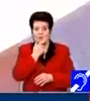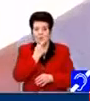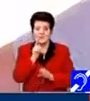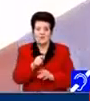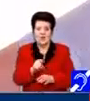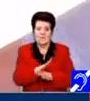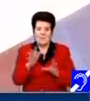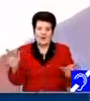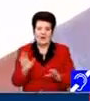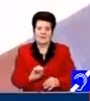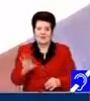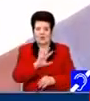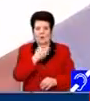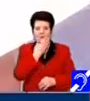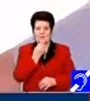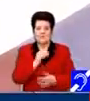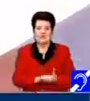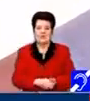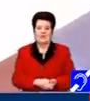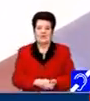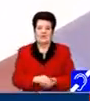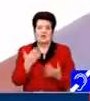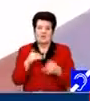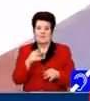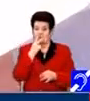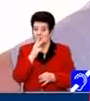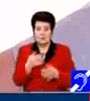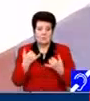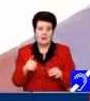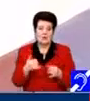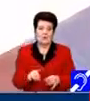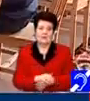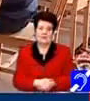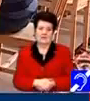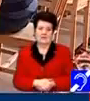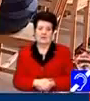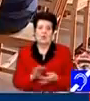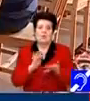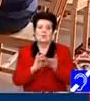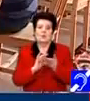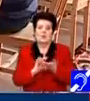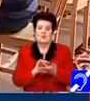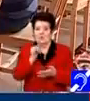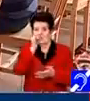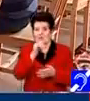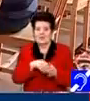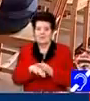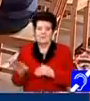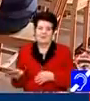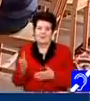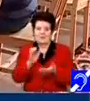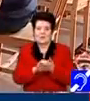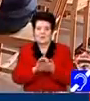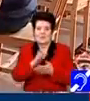Europa. Și ce a văzut acolo m-a uimit. N-a fost niciodată o cramă mai mare. Turiștii nu puteau să plece fără să